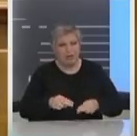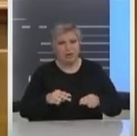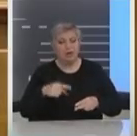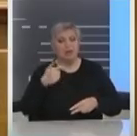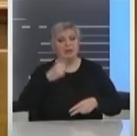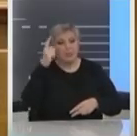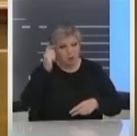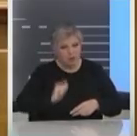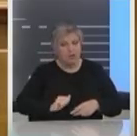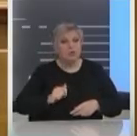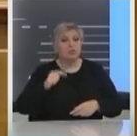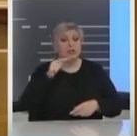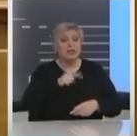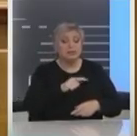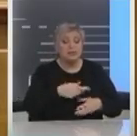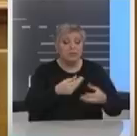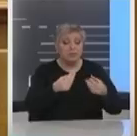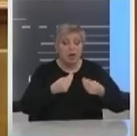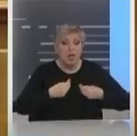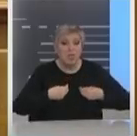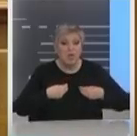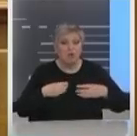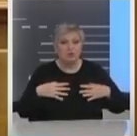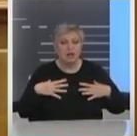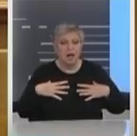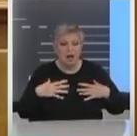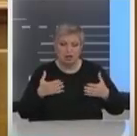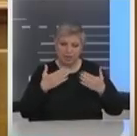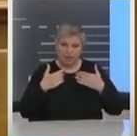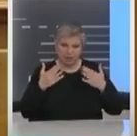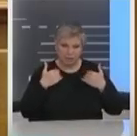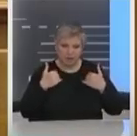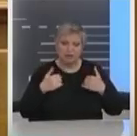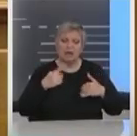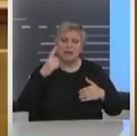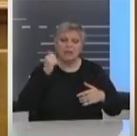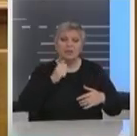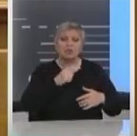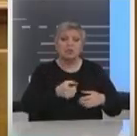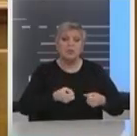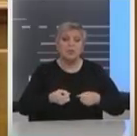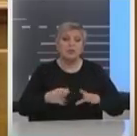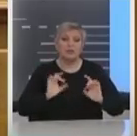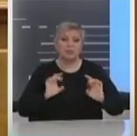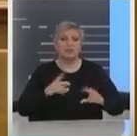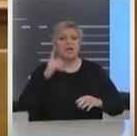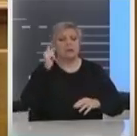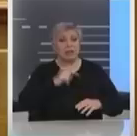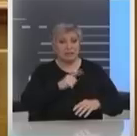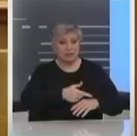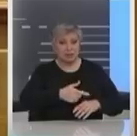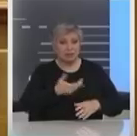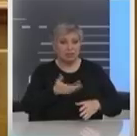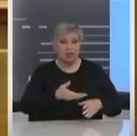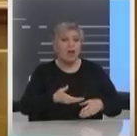περιμένει. Ξέρει ότι δεν έχετε πια να προσφέρει τίποτα στον τόπο. Ξέρει ότι όσο πιο γρήγορα φύγετε, τόσο καλύτερα